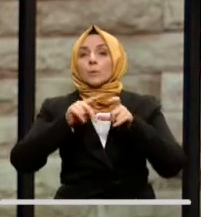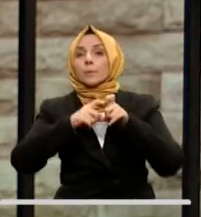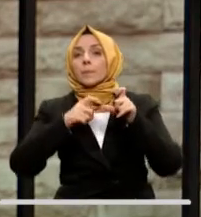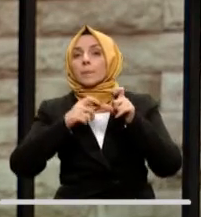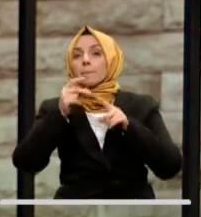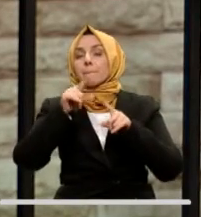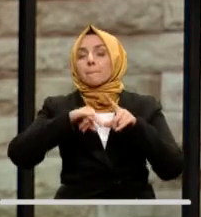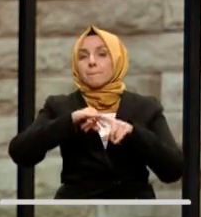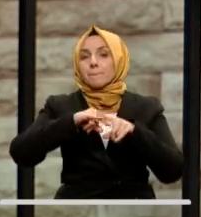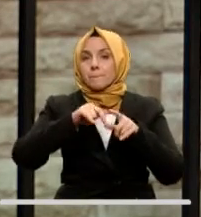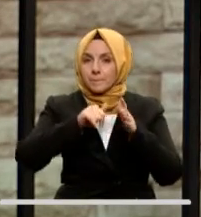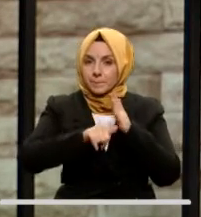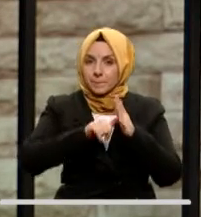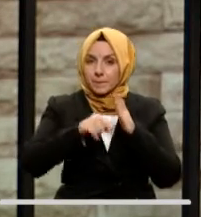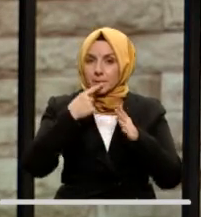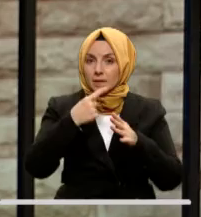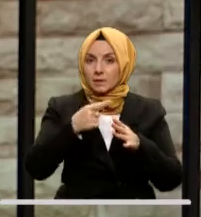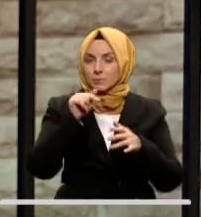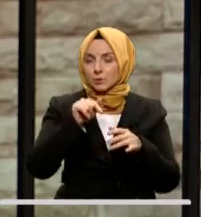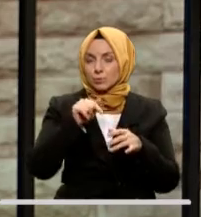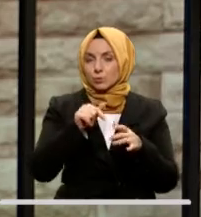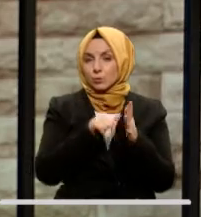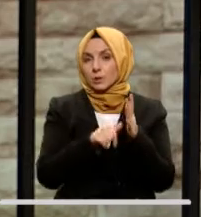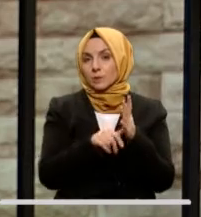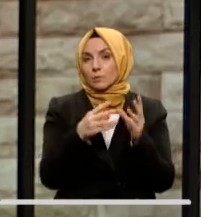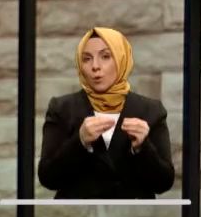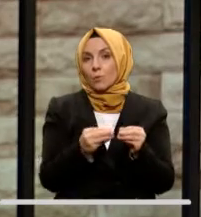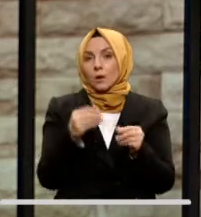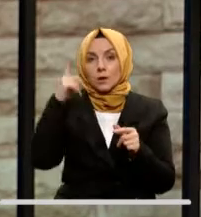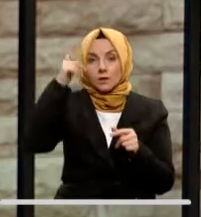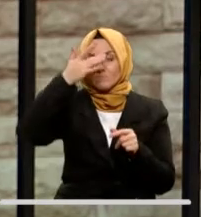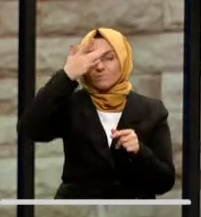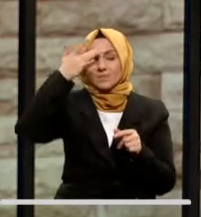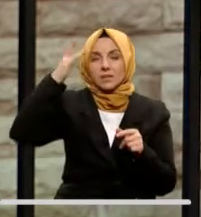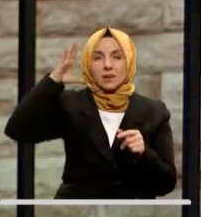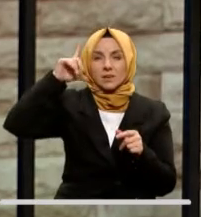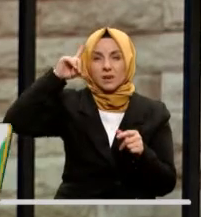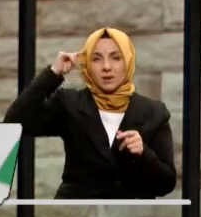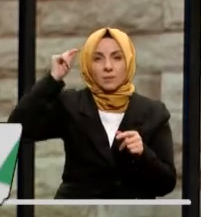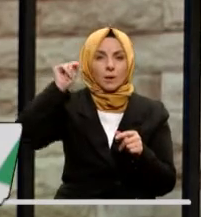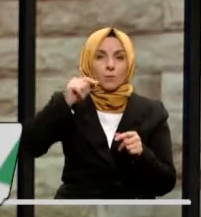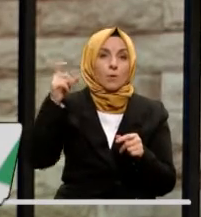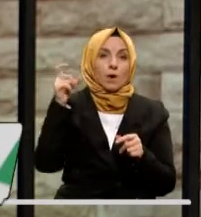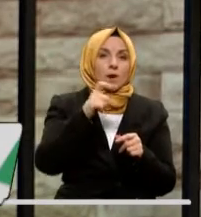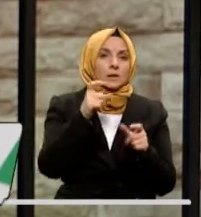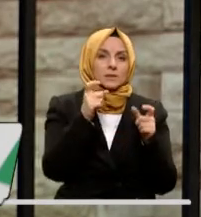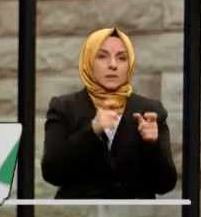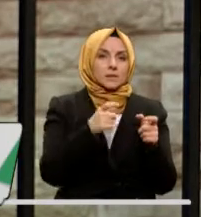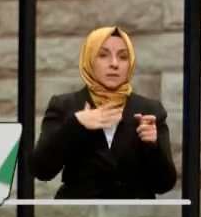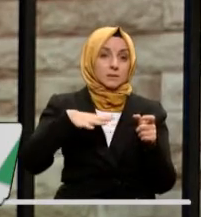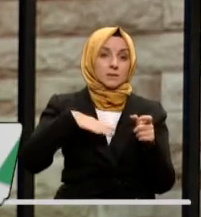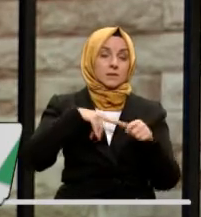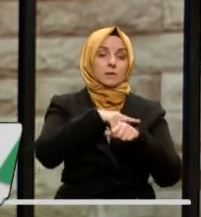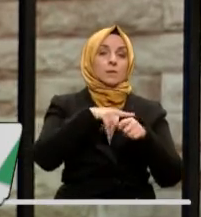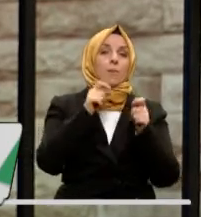takvimler aslında Ancak cahiliye Arapları şöyle bir şey yapıyorlar da istedikleri zaman bu ayların yerleri değiştiriyorlar biliyorsunuz Hicri